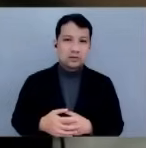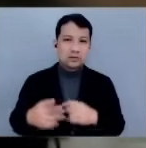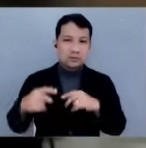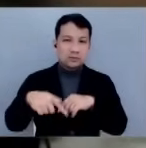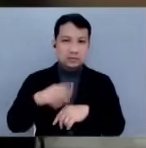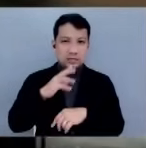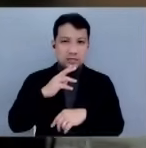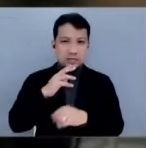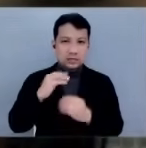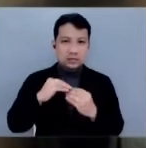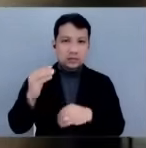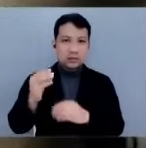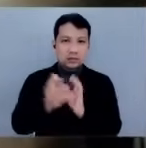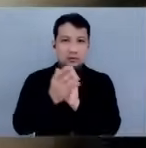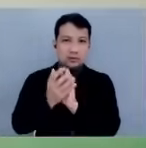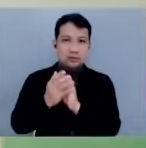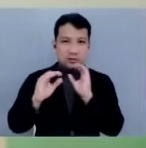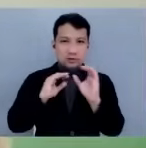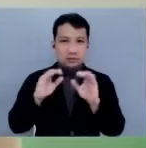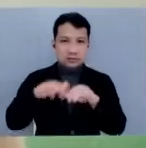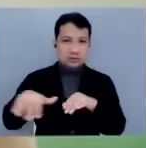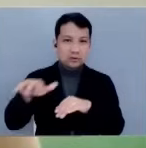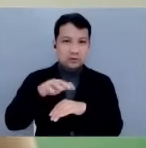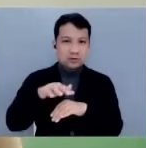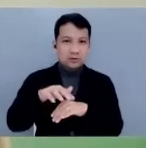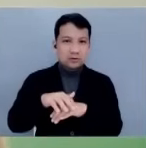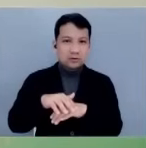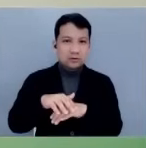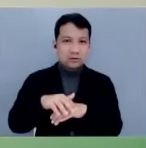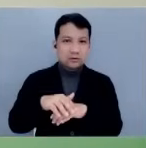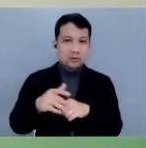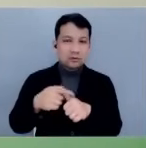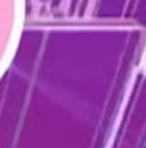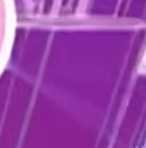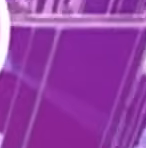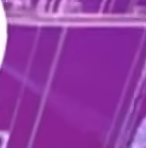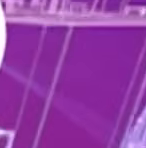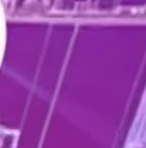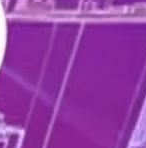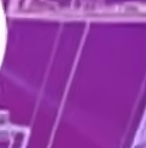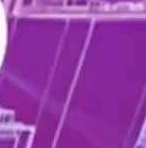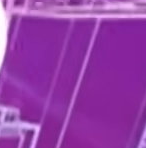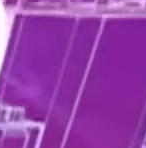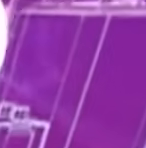to communicate with everybody because before she wasn't like that.